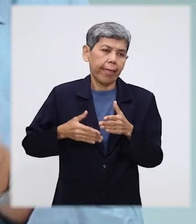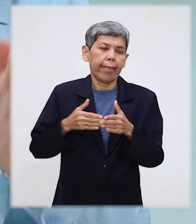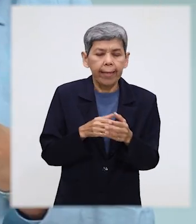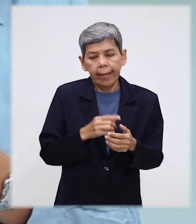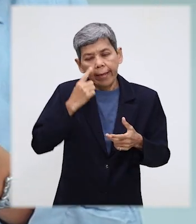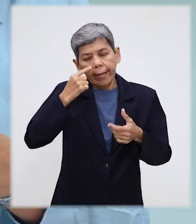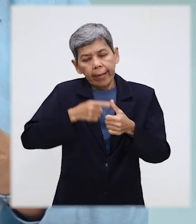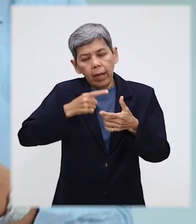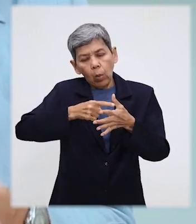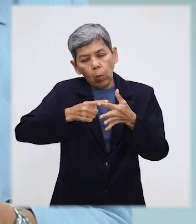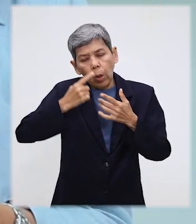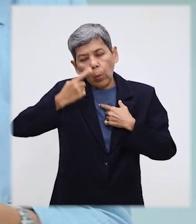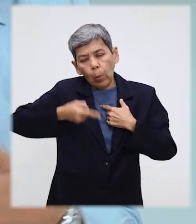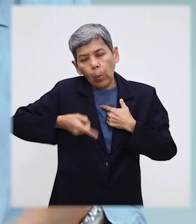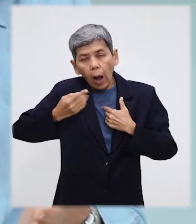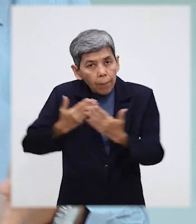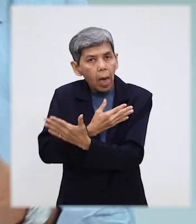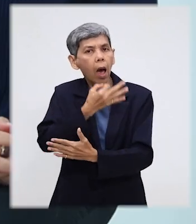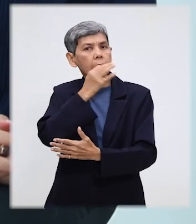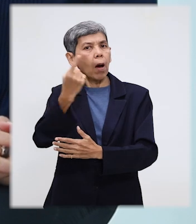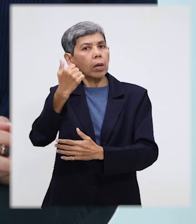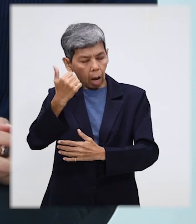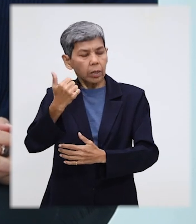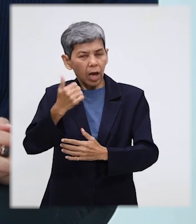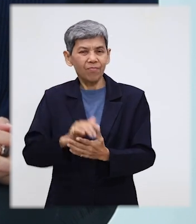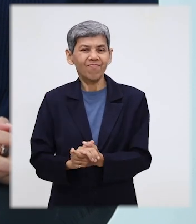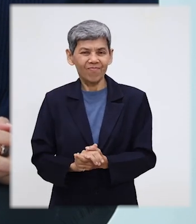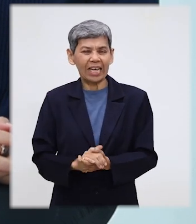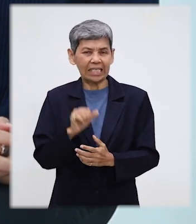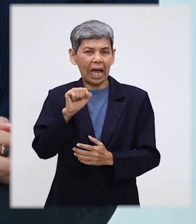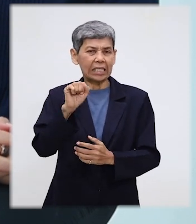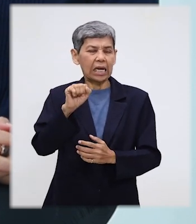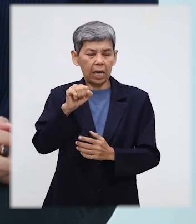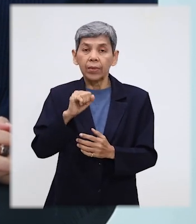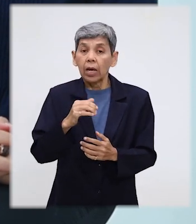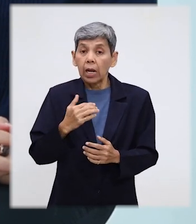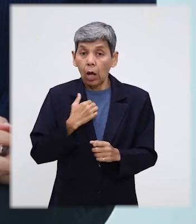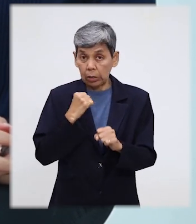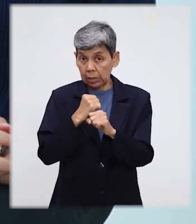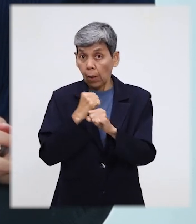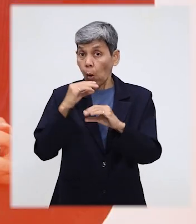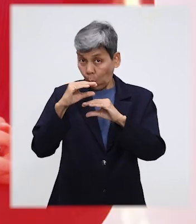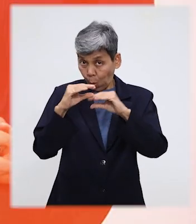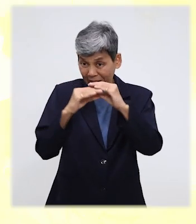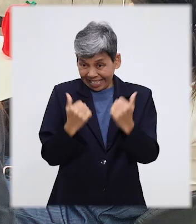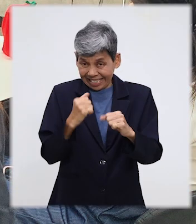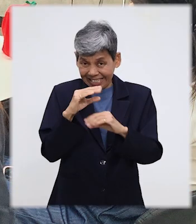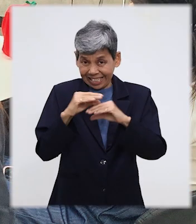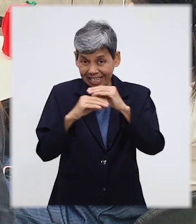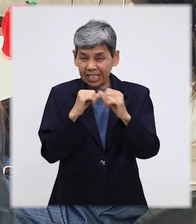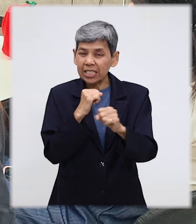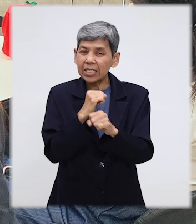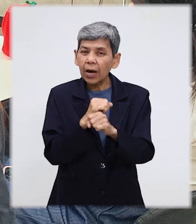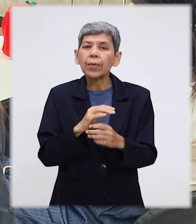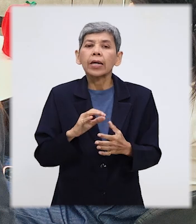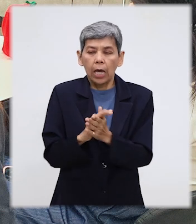การที่ก็มองไม่ออกว่าตัวเองจะทำอะไรได้นอกเหนือจากอาชีพพวกนี ้ใช่จริงๆแล้วอาจารย์น้ำอันสุดท้ายเนี่ยที่เป็นโครงการล่าสุดคือเซนซอรี่การเดินท